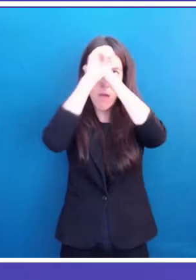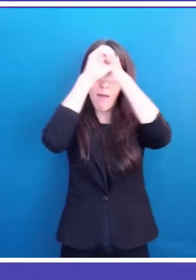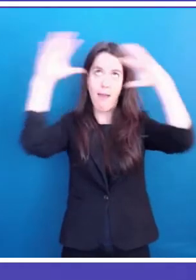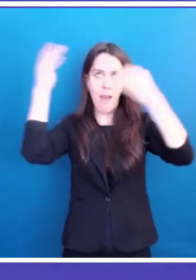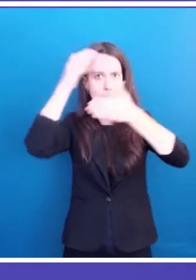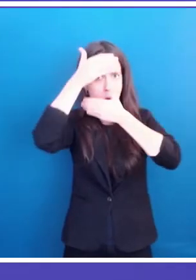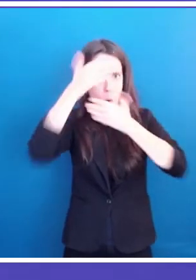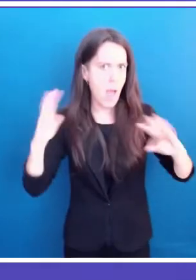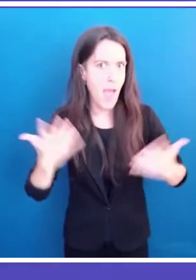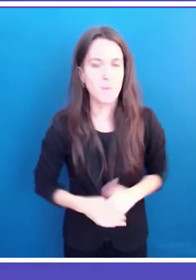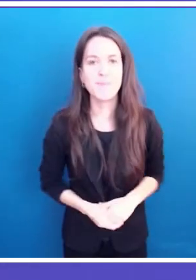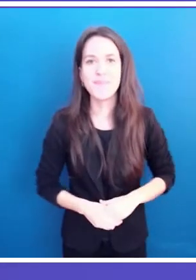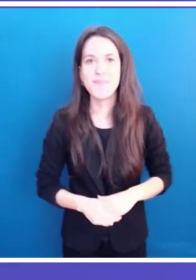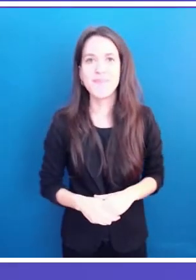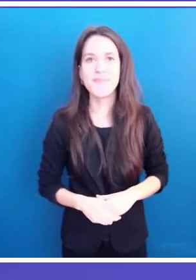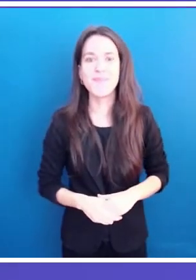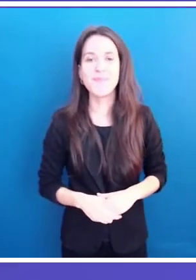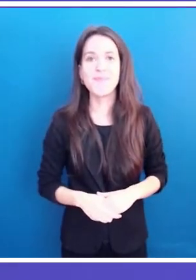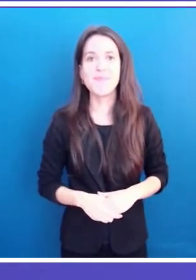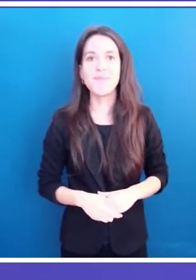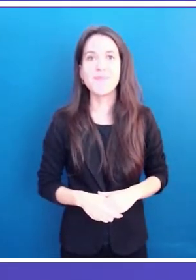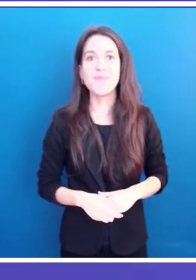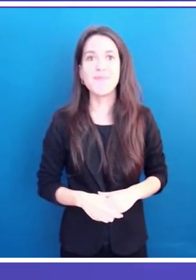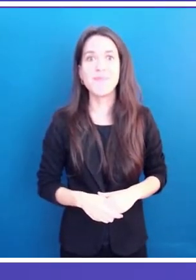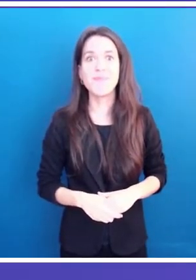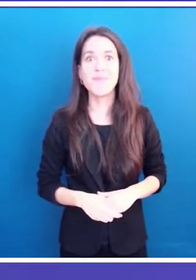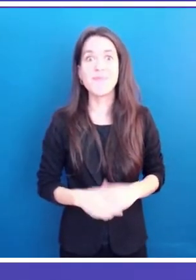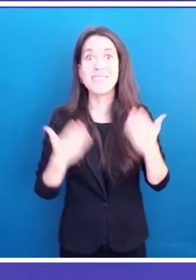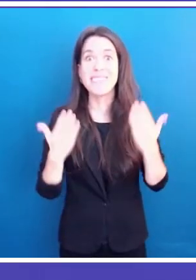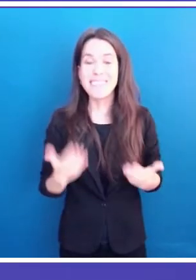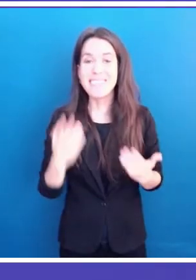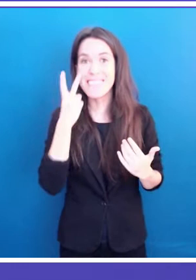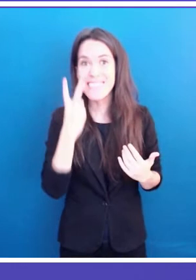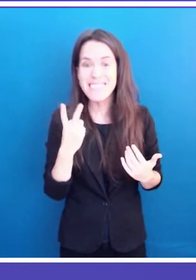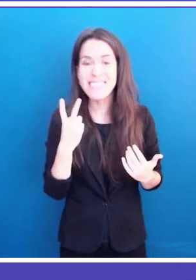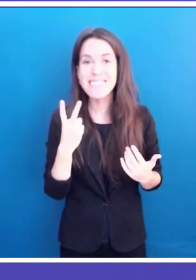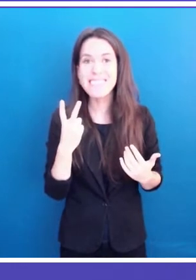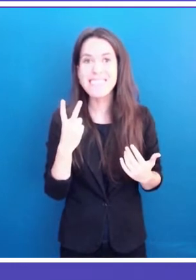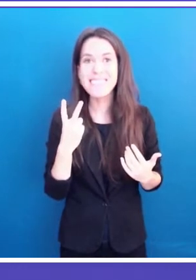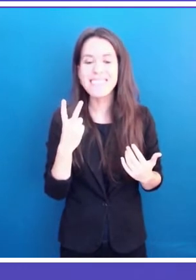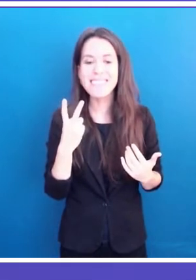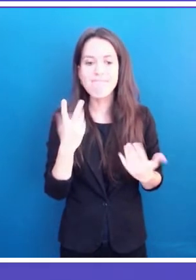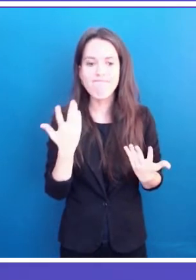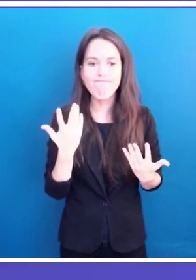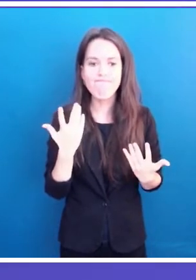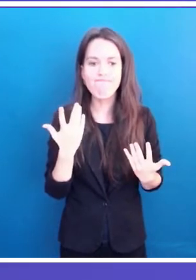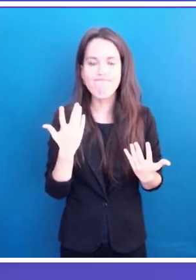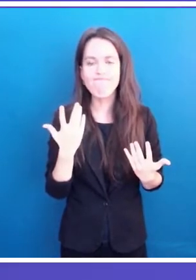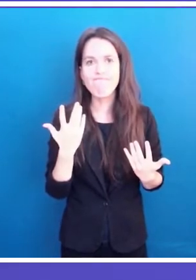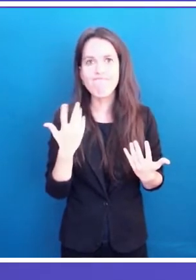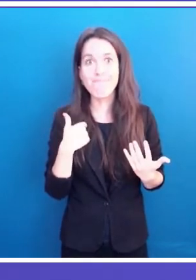ونحن نضيف أيضا التأثير السلبي على النساء المهاجرات، النساء ذوات